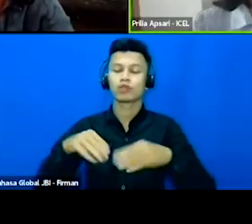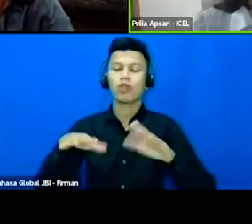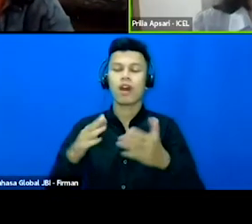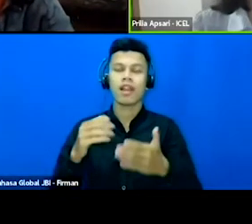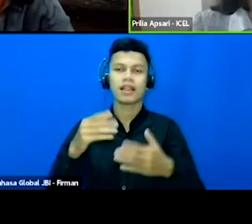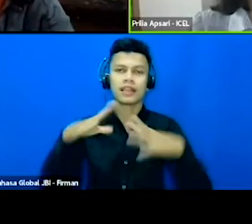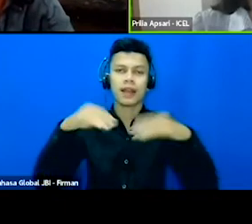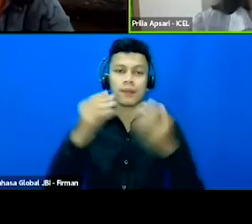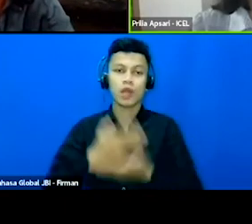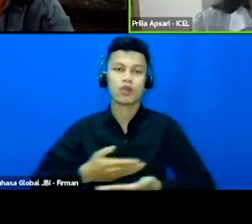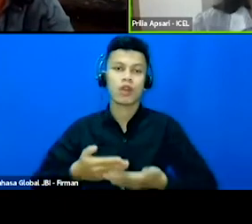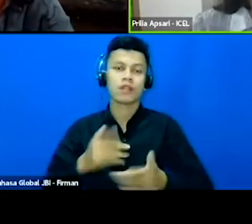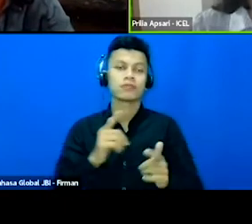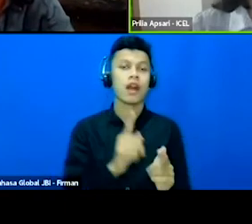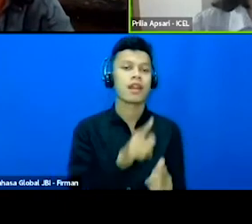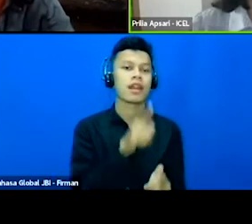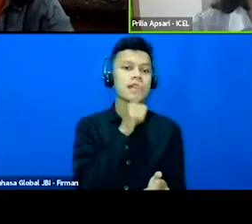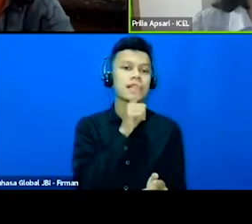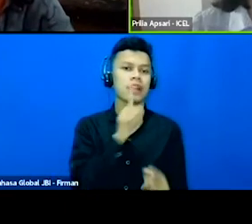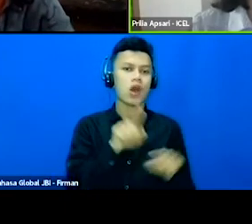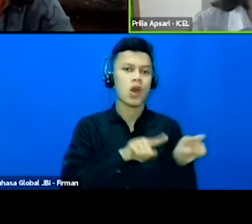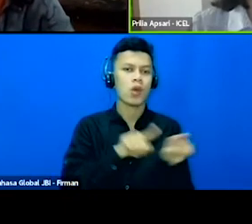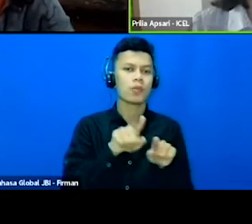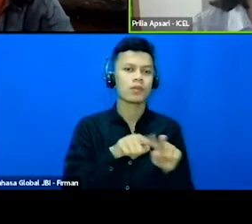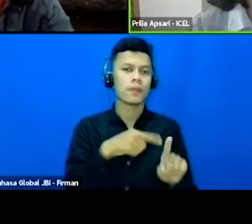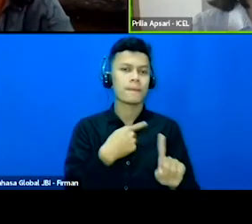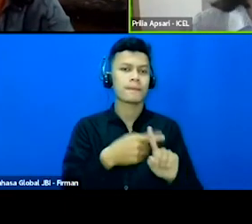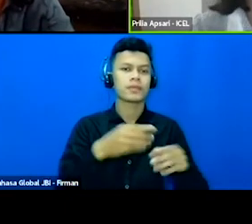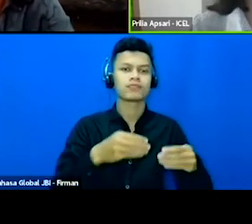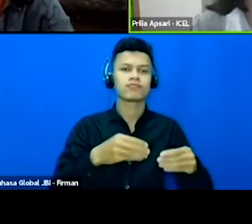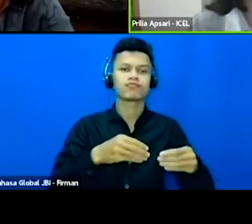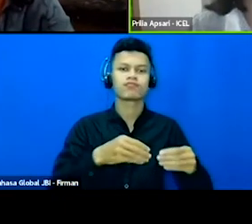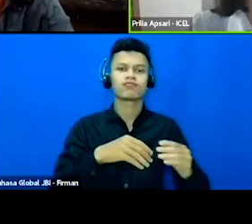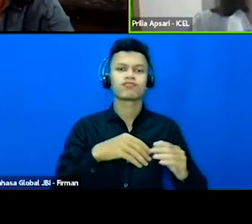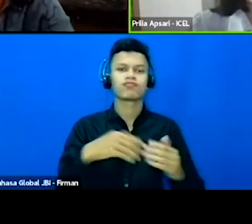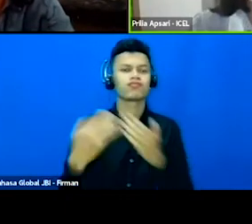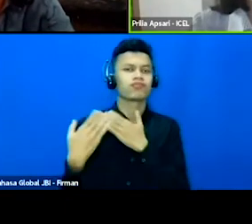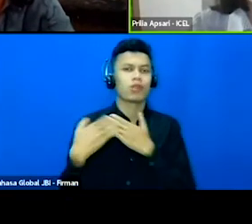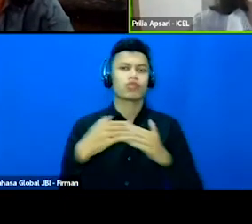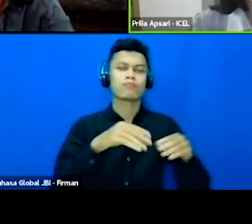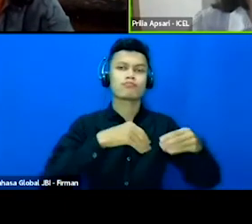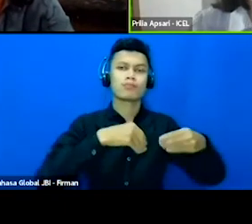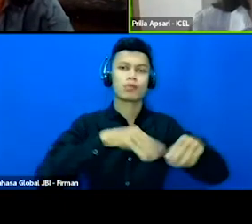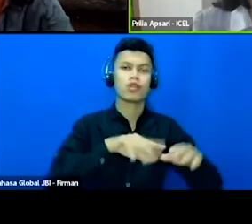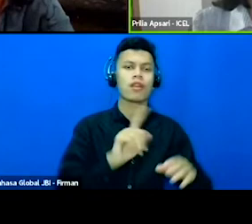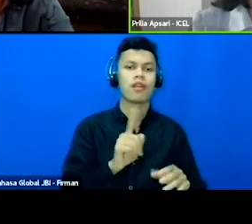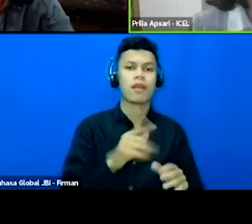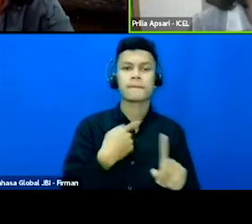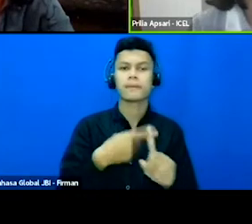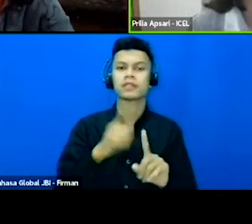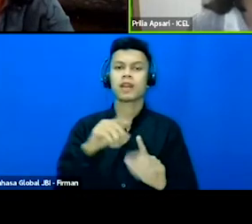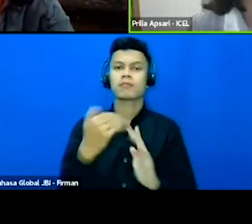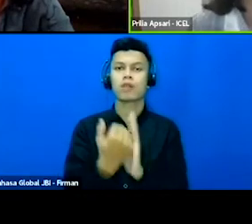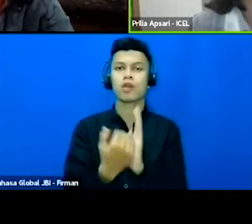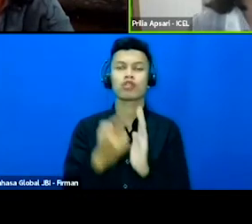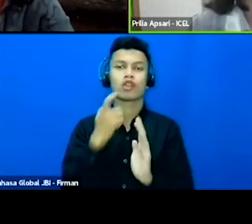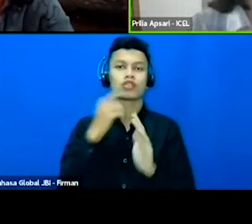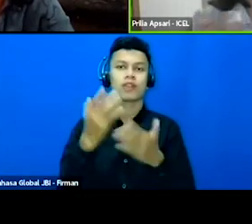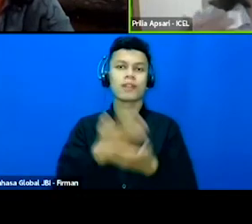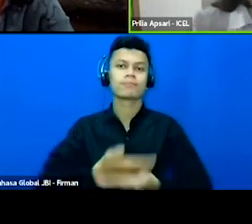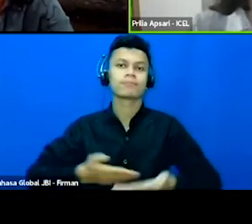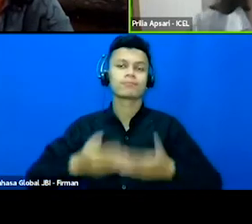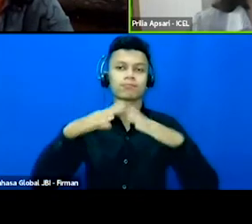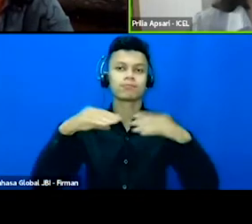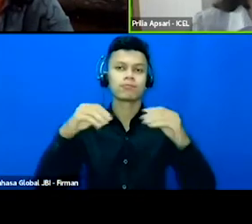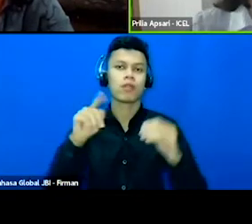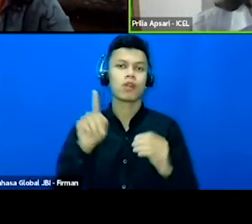dan kalau di Inggris sudah ada competition Mark and market authority dan mereka juga sudah menerbitkan environmental Cream Sandwich and Services yang memang